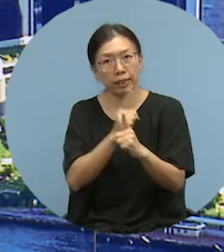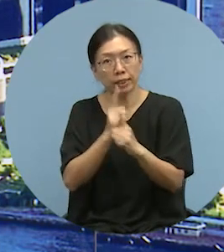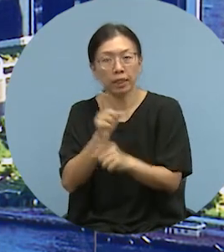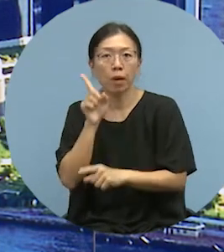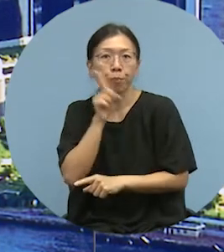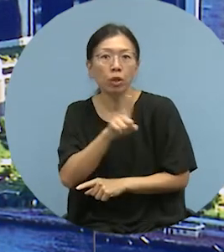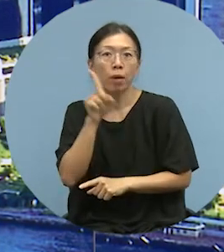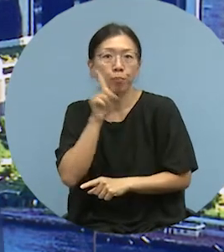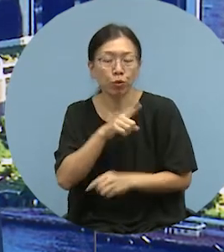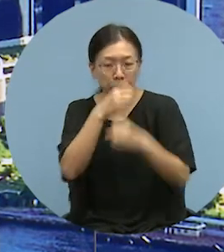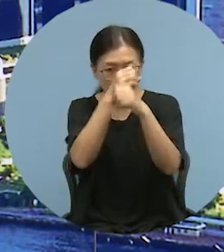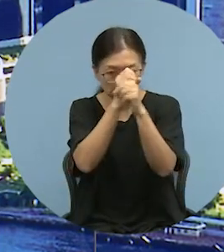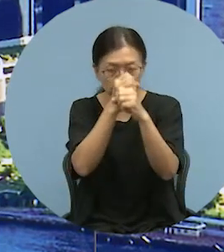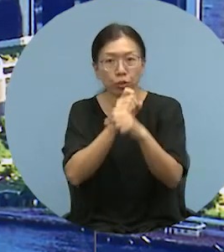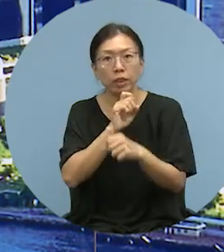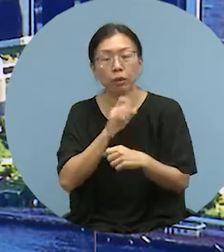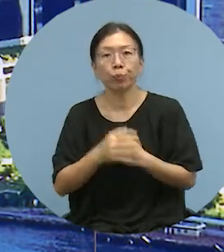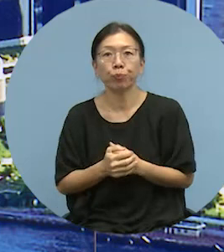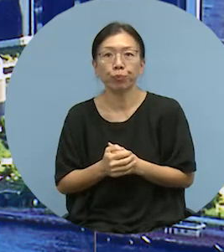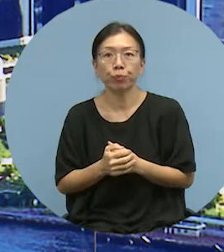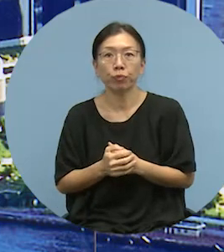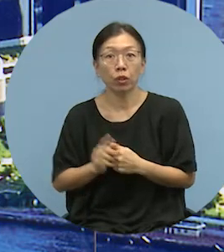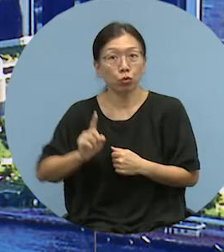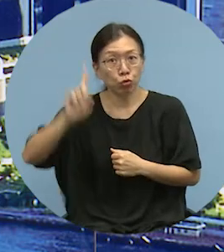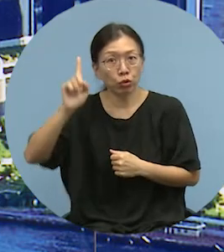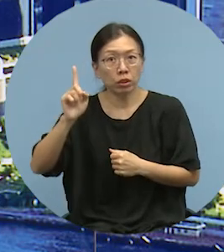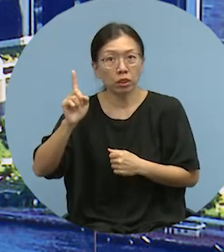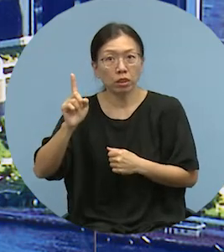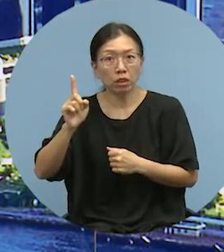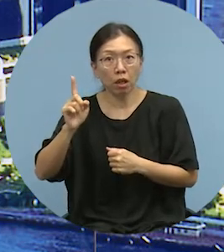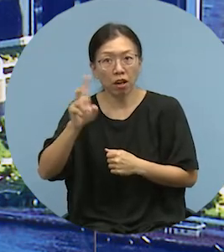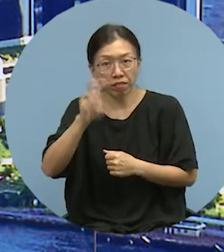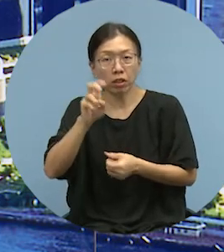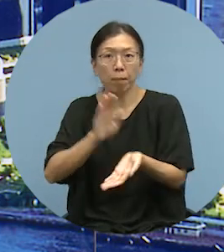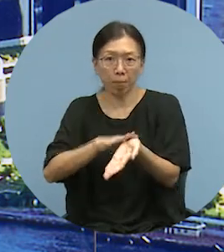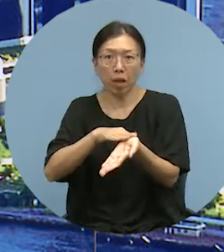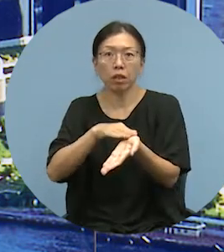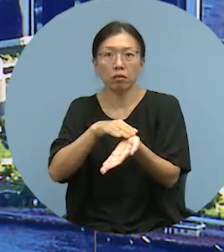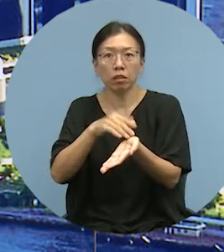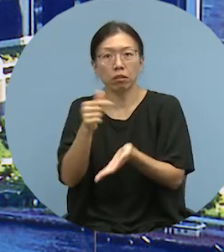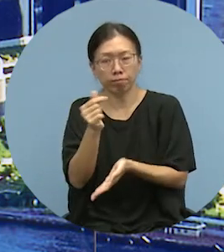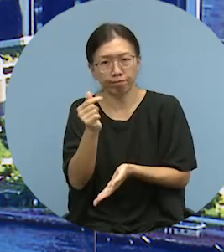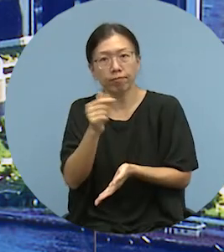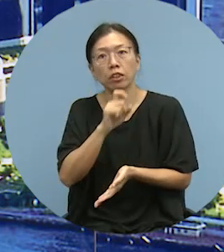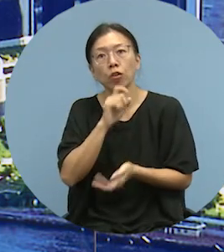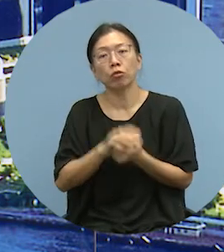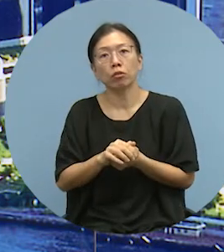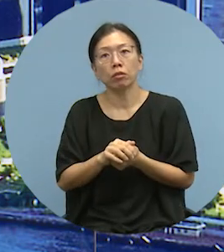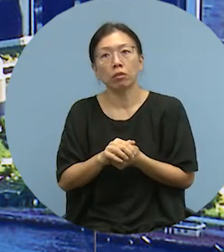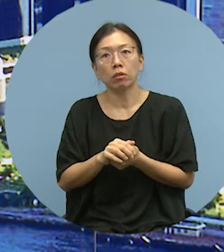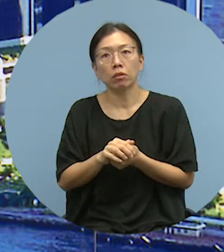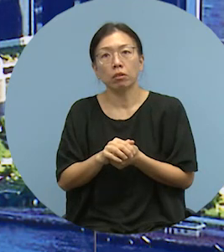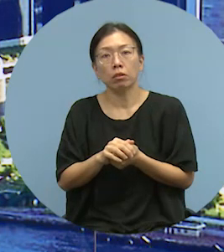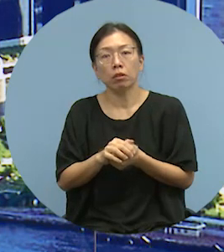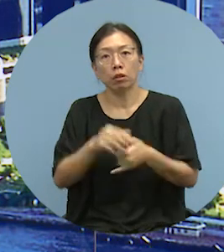嘅檢測嘅。嗰次咧就係檢查到陽性嘅，咁所以琴晚咧都係一個確診個